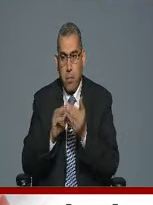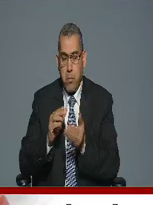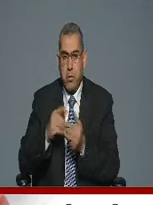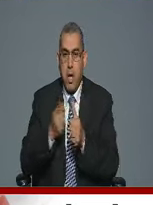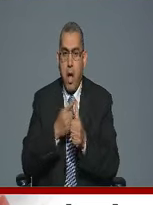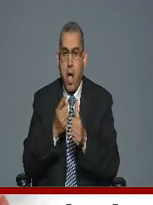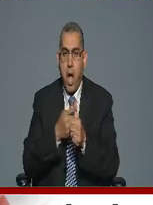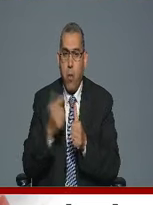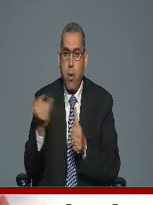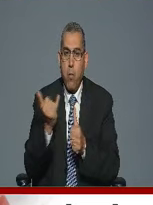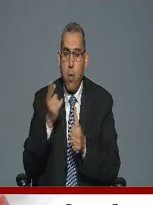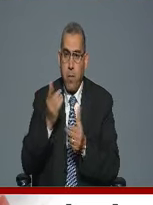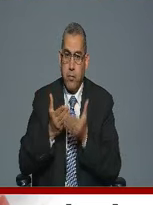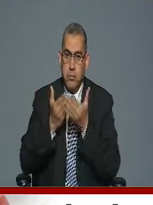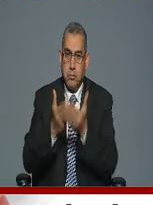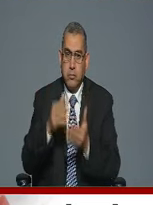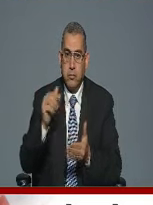قصوى